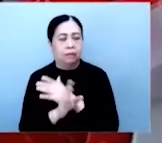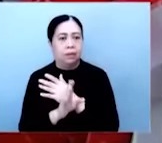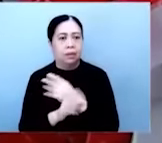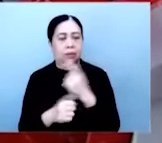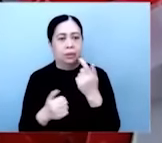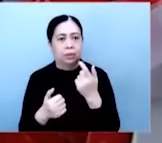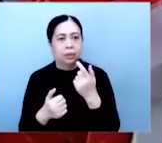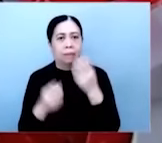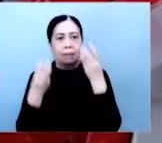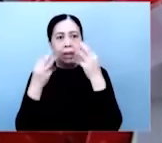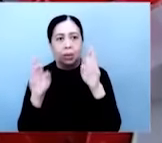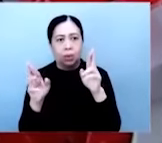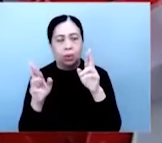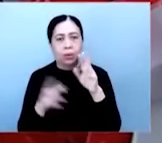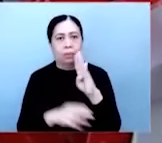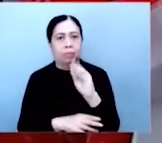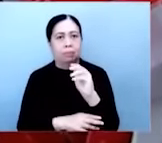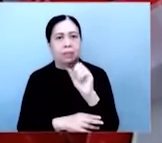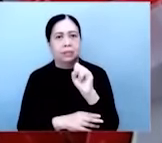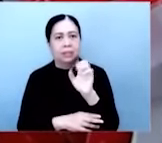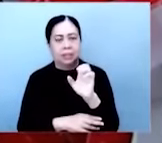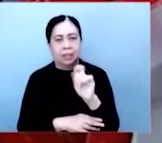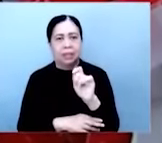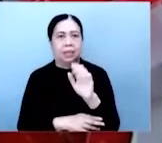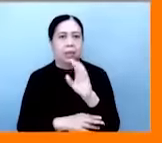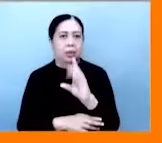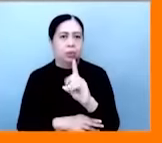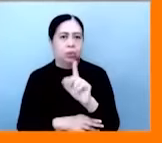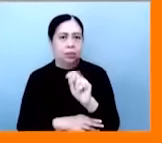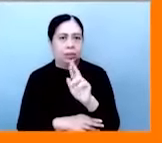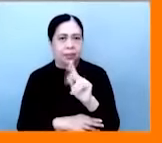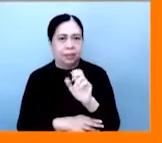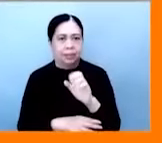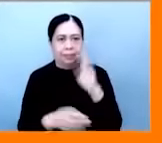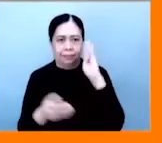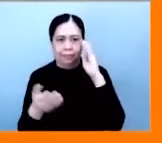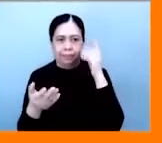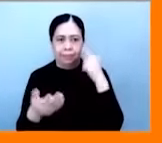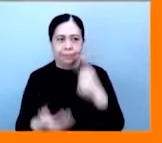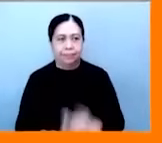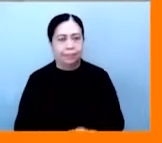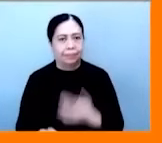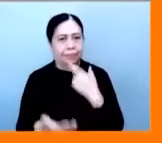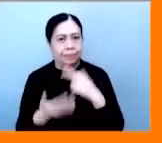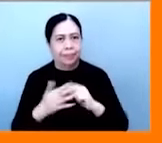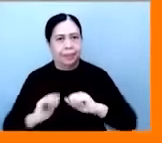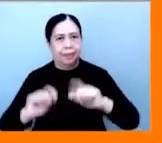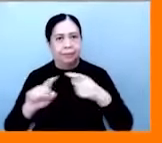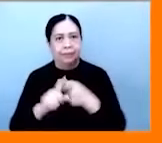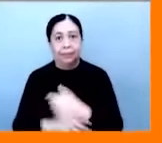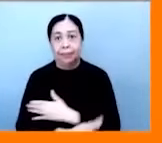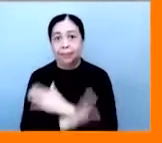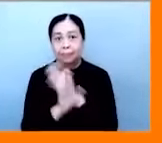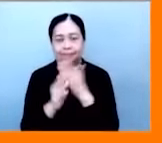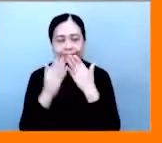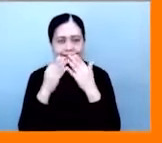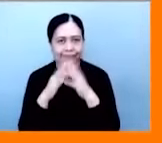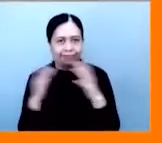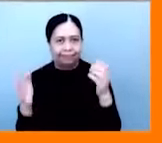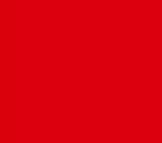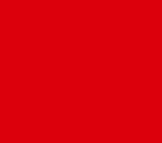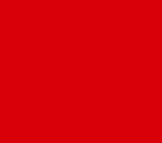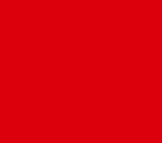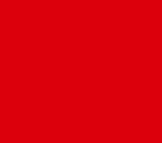Davao City Mayor Baste Duterte. Balik muna sa inyo dyan, Jess Nikki. Nag-uulat live mula sa Davao City. Maraming salamat, Gio